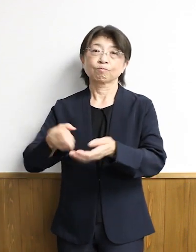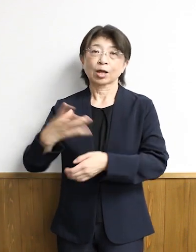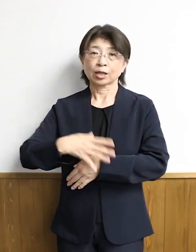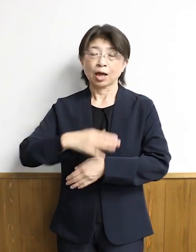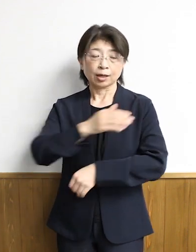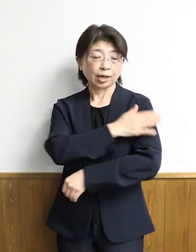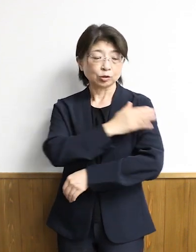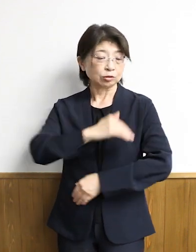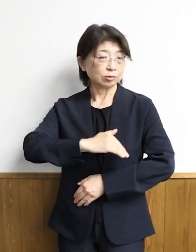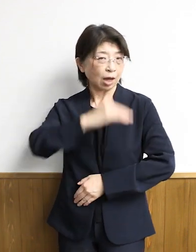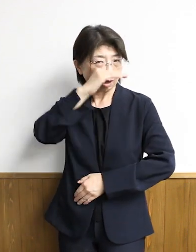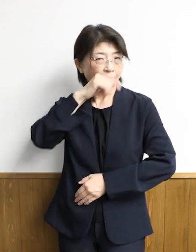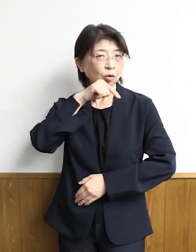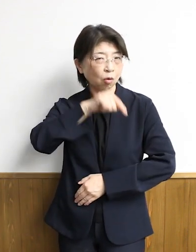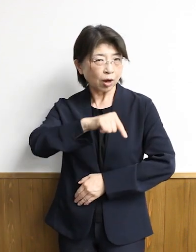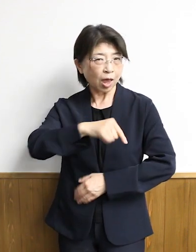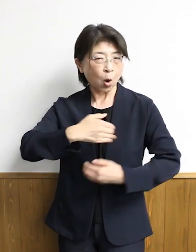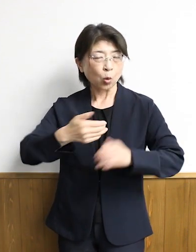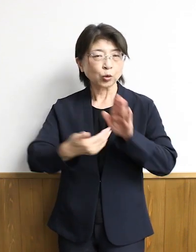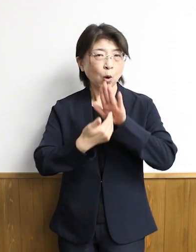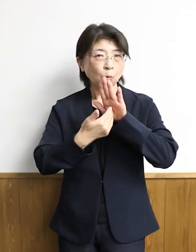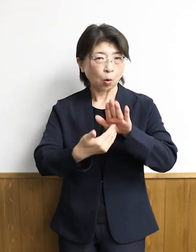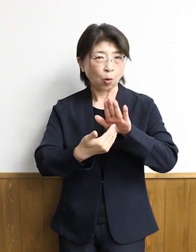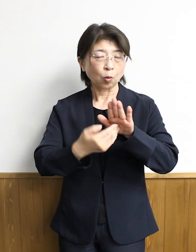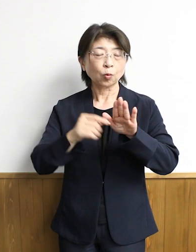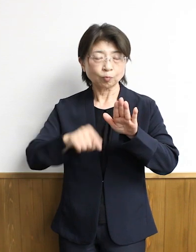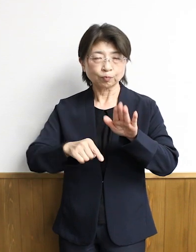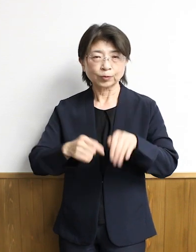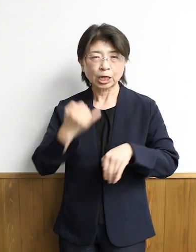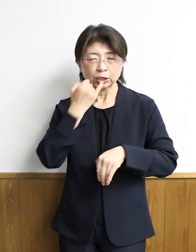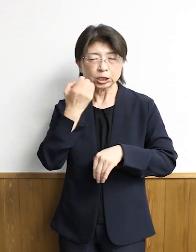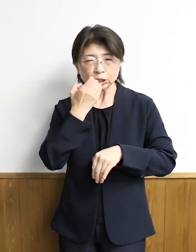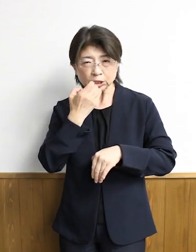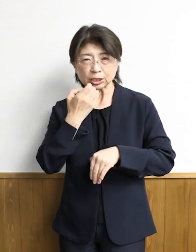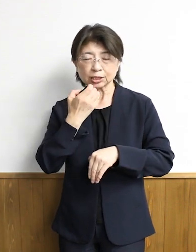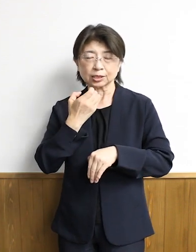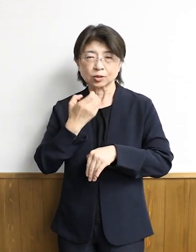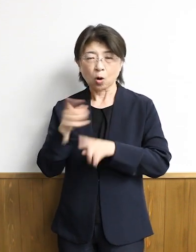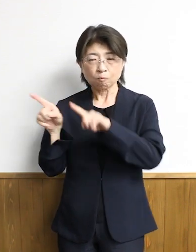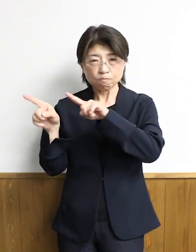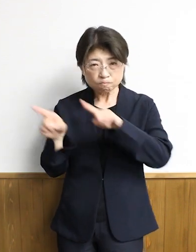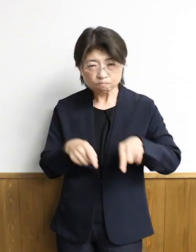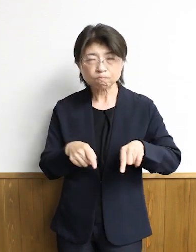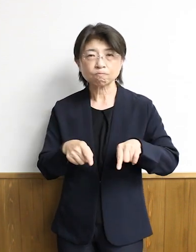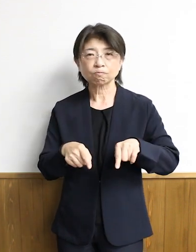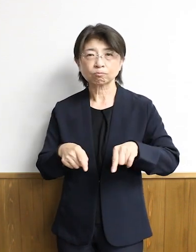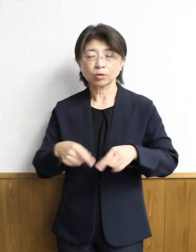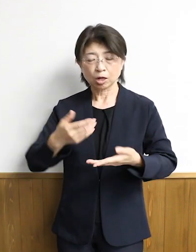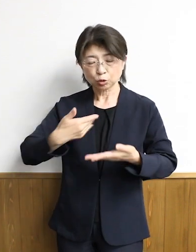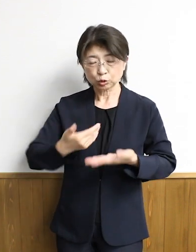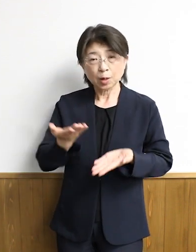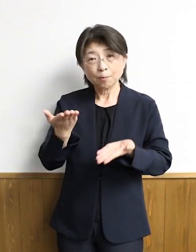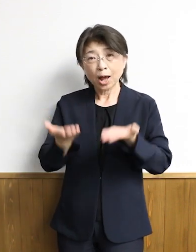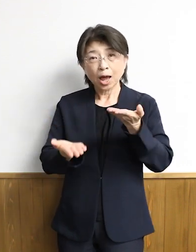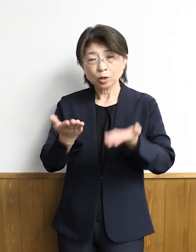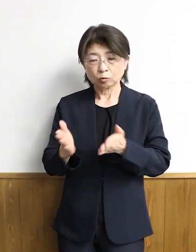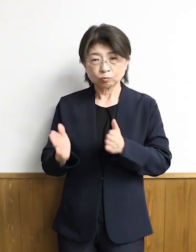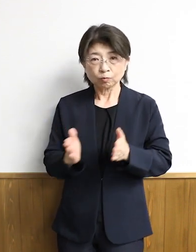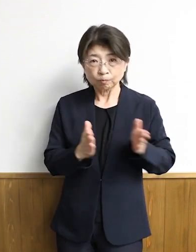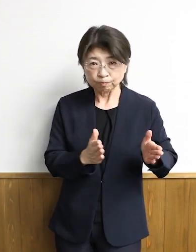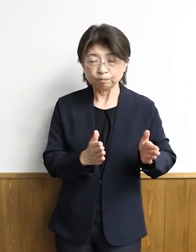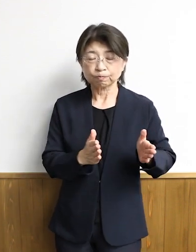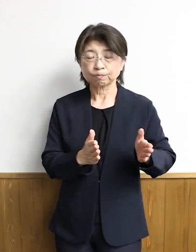から原因を意識してもらうことや食事バランスを整えることを目的に